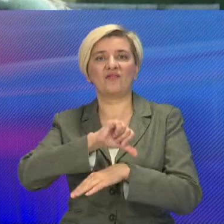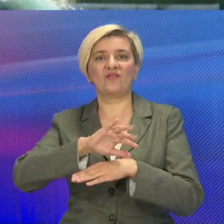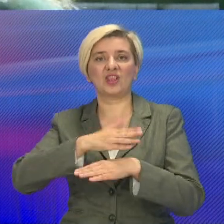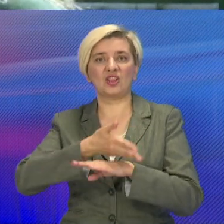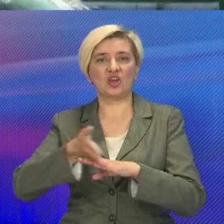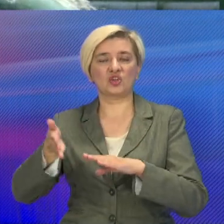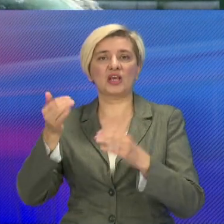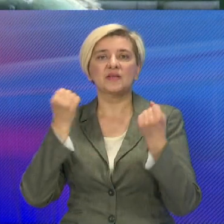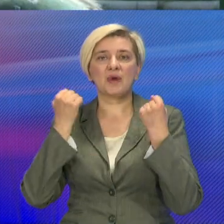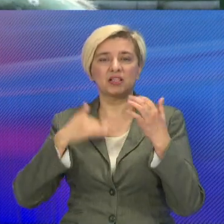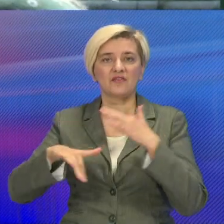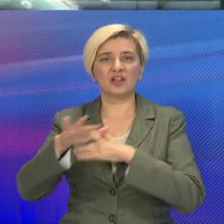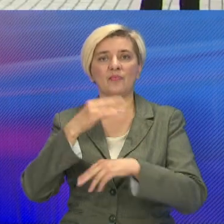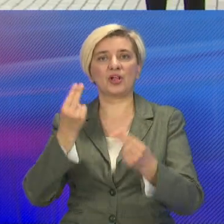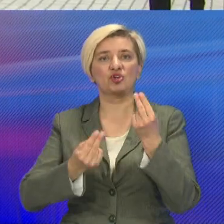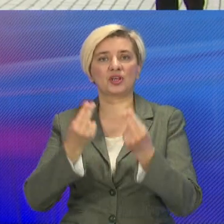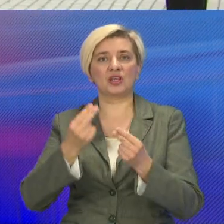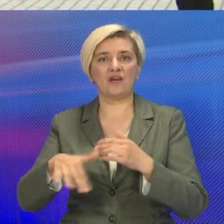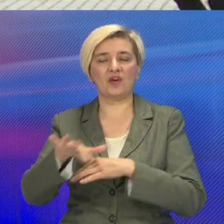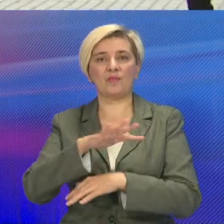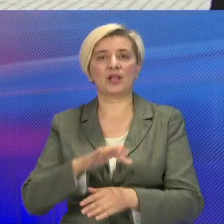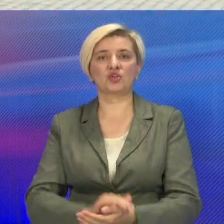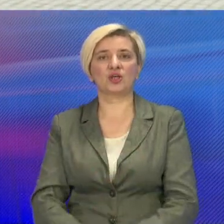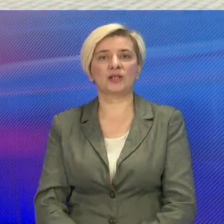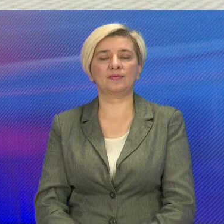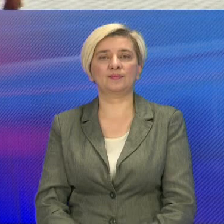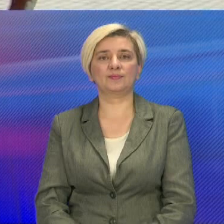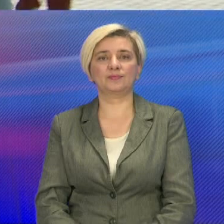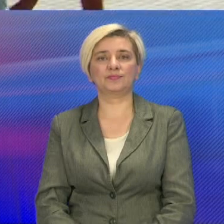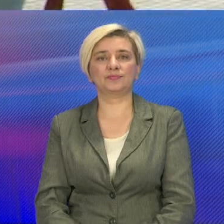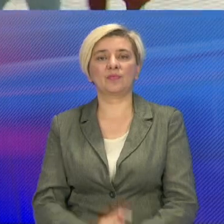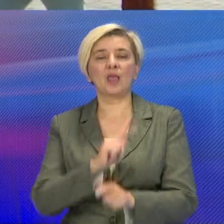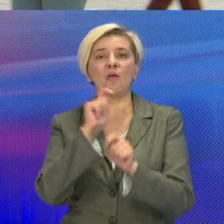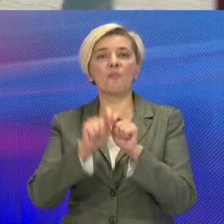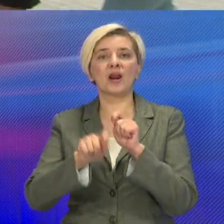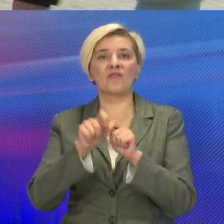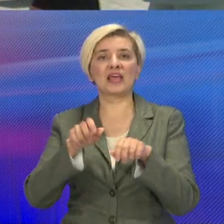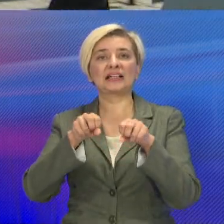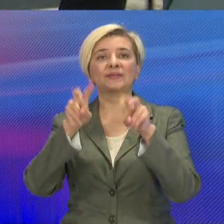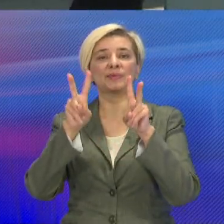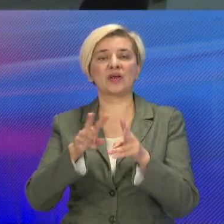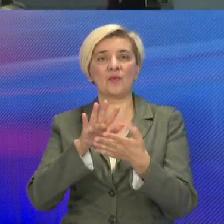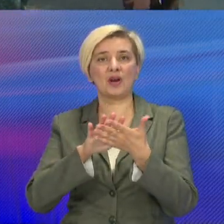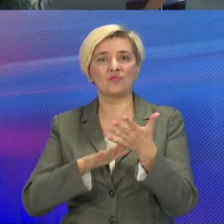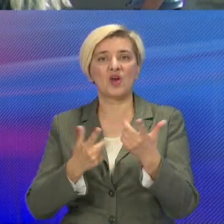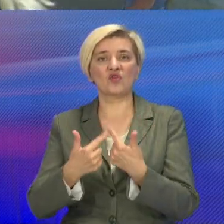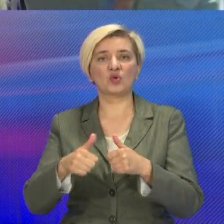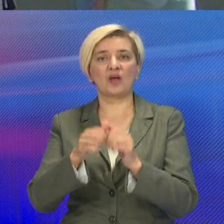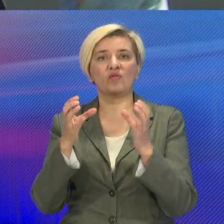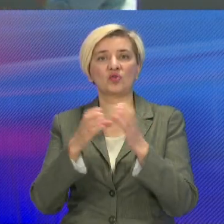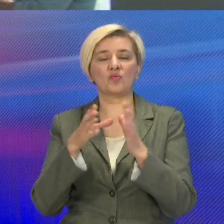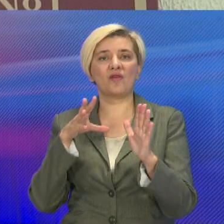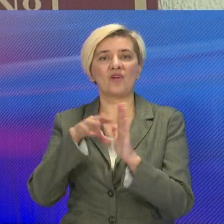спортивные площадки, это и игровые площадки. Пошли в столовую. Проверки специалистов протягиваются. У склад группы